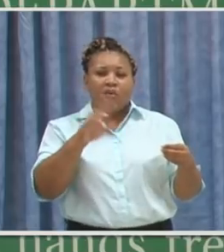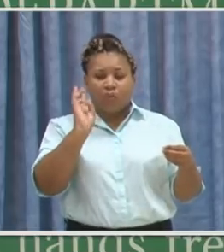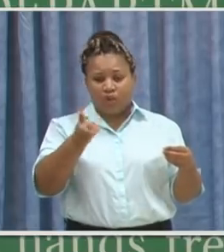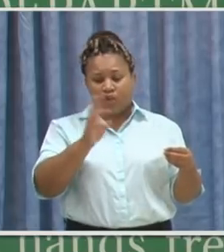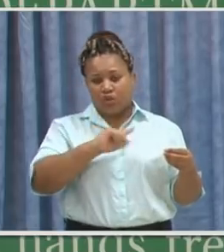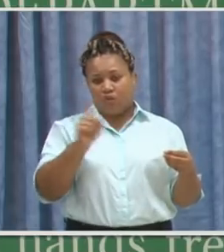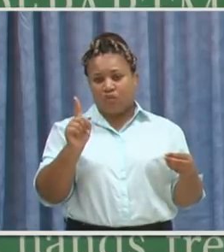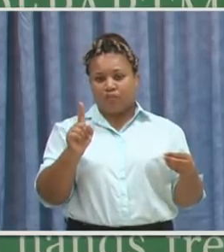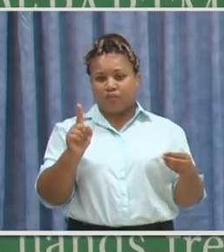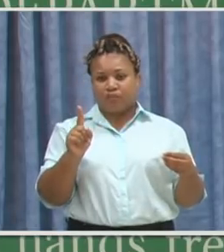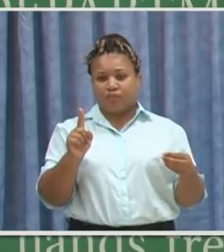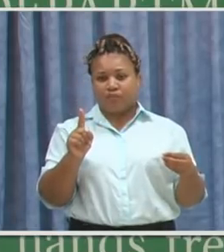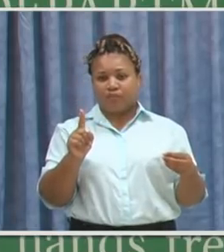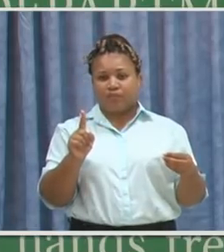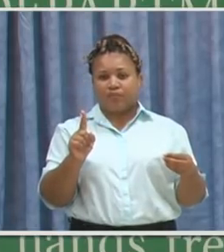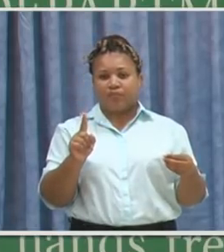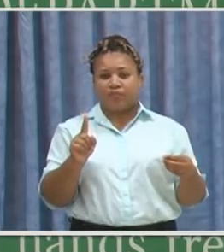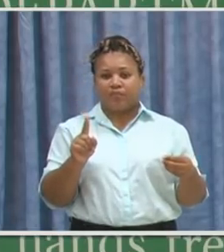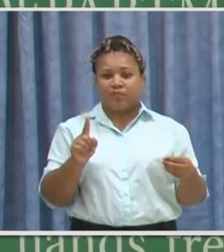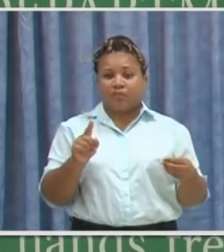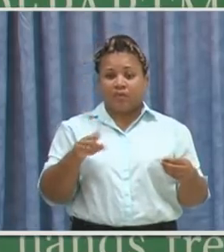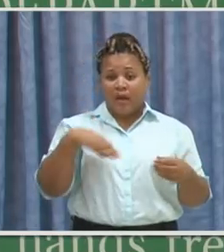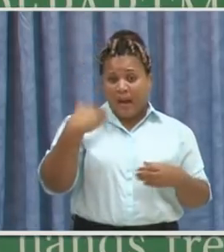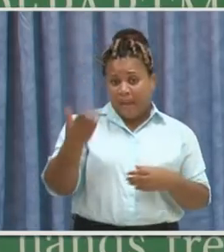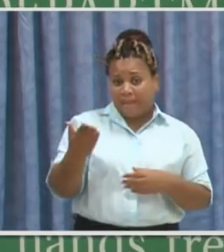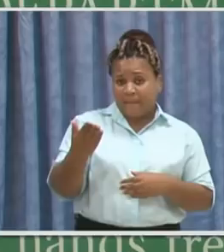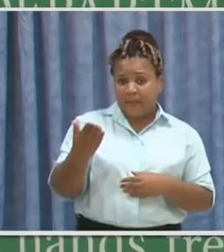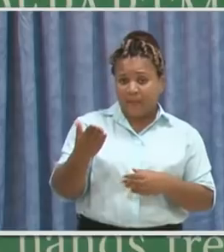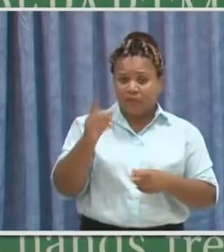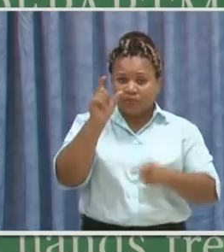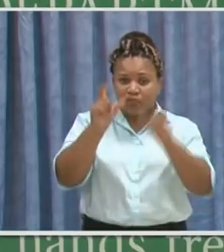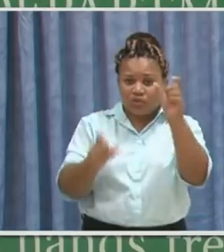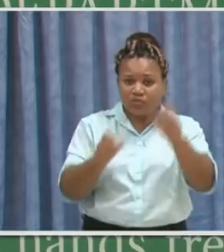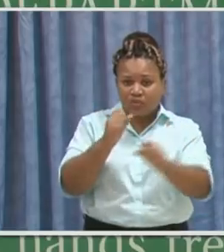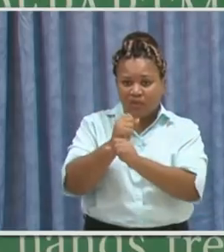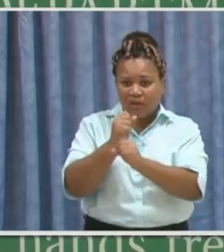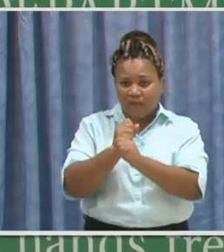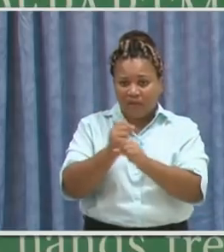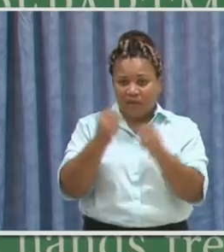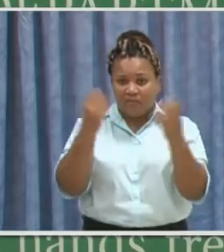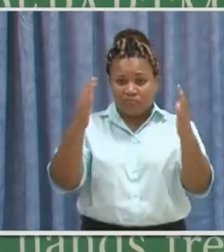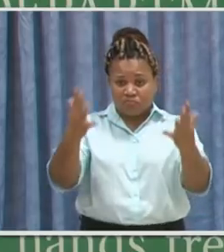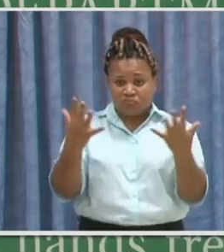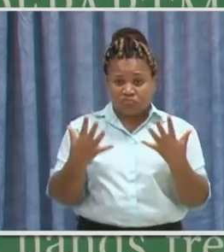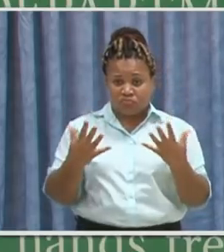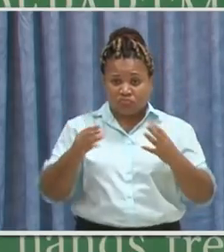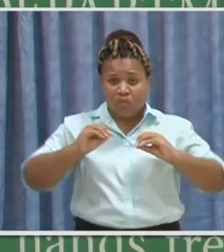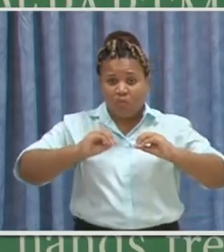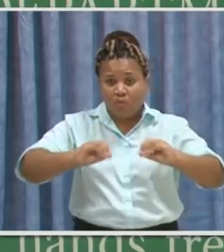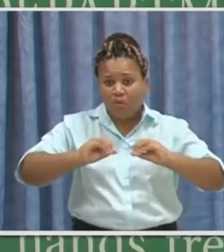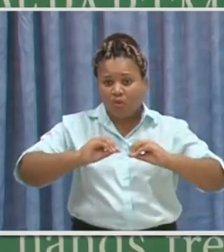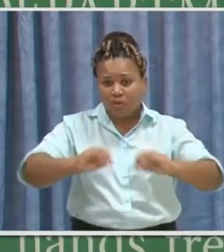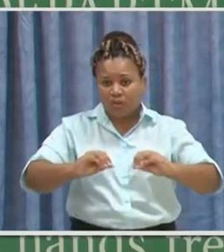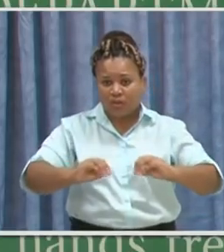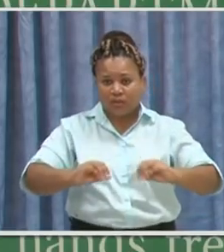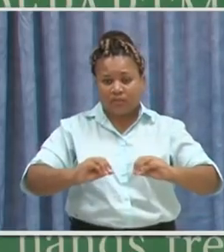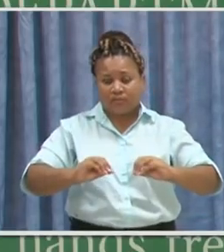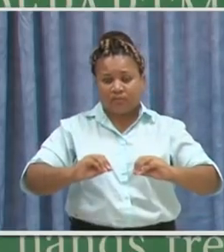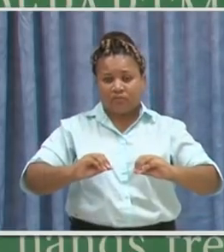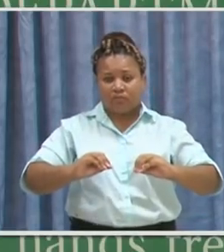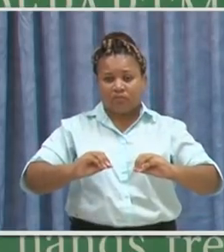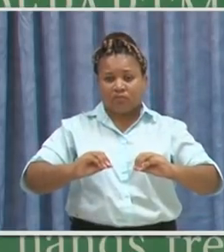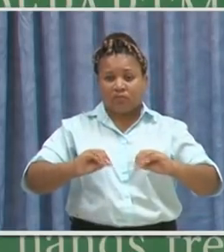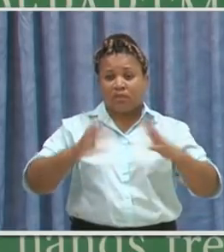des frontline workers, des immigration, customs, des ground handling crew. Ensemble avec WHO, il y a des training qui ont